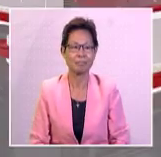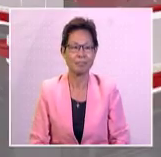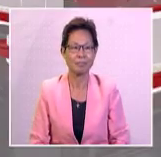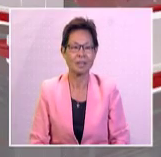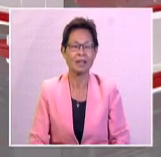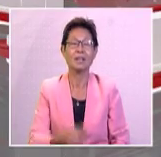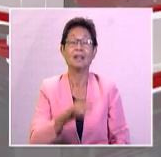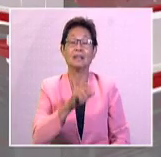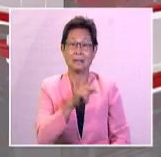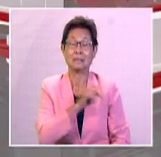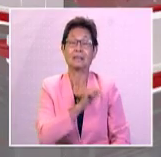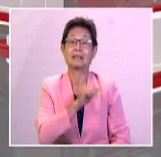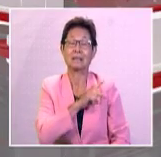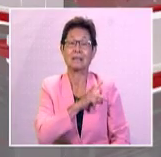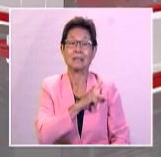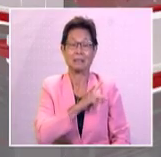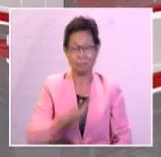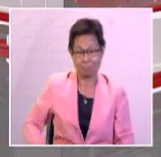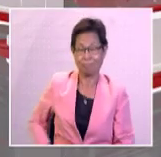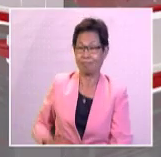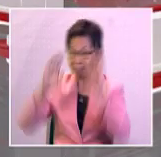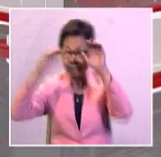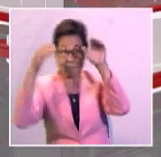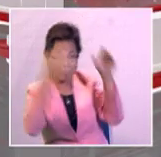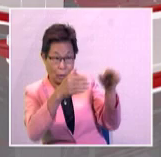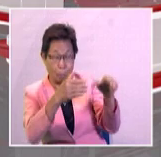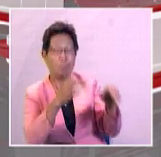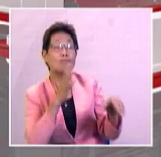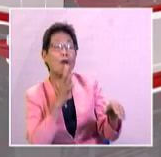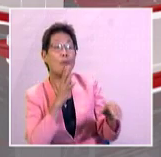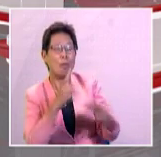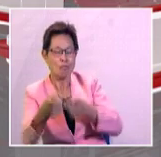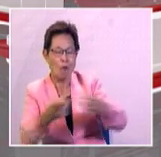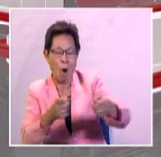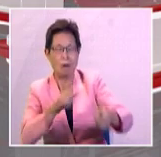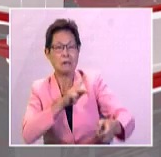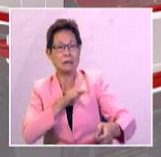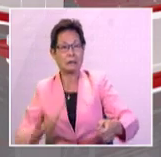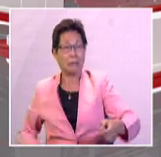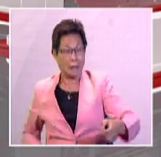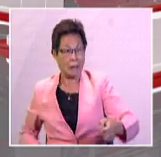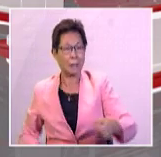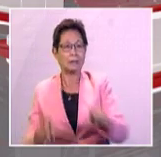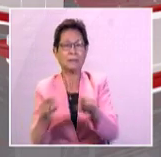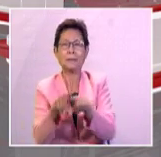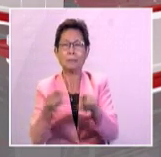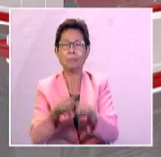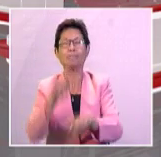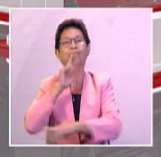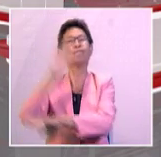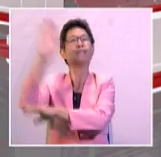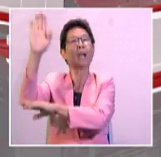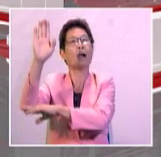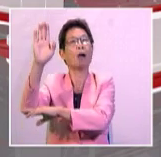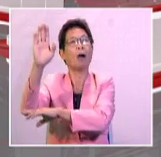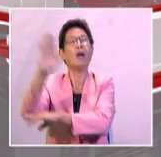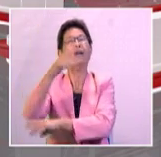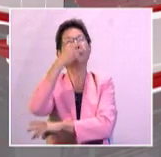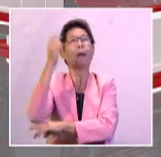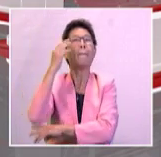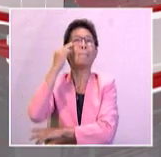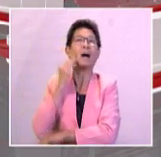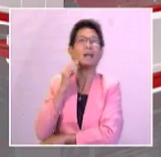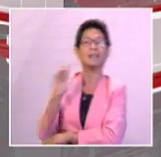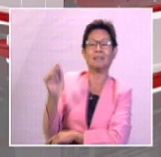Yang di-Pertuan Agong turut menarik perhatian dengan menyifatkan pemerintahan baginda seperti bagai berjanji kerana Tun Dr.